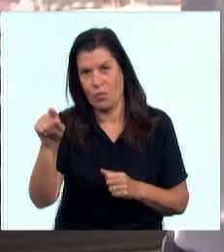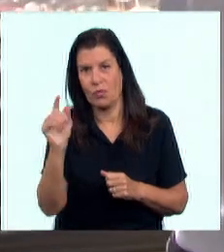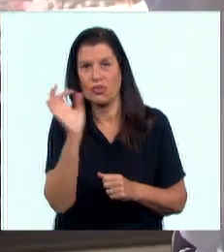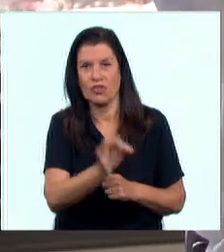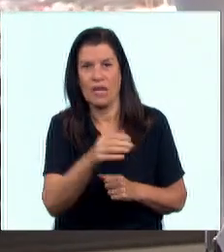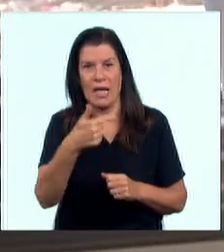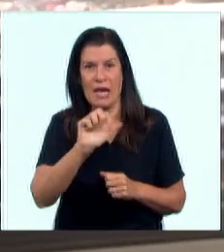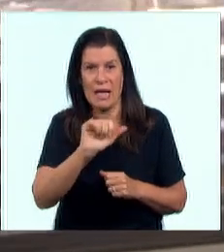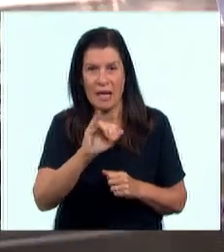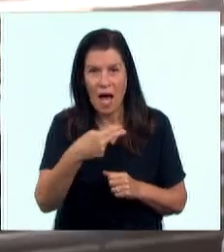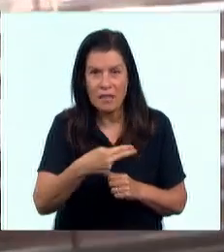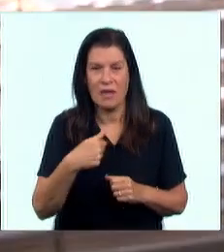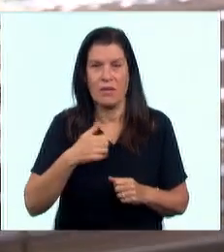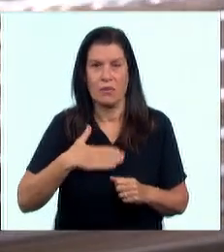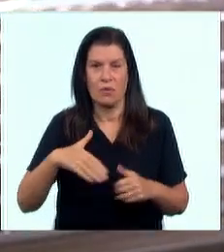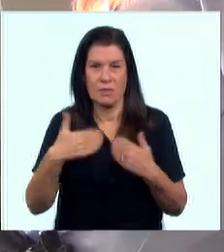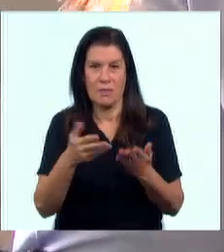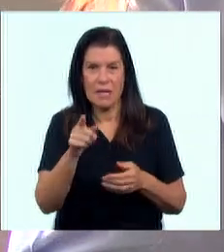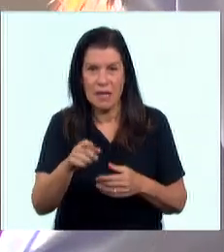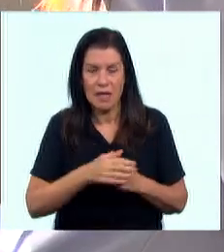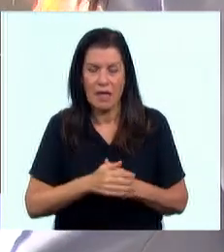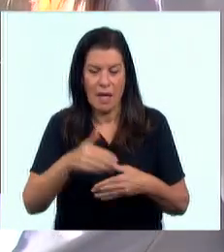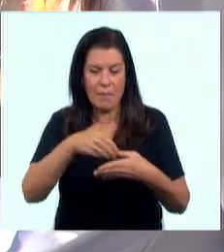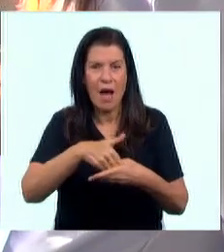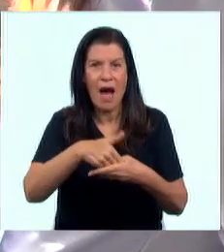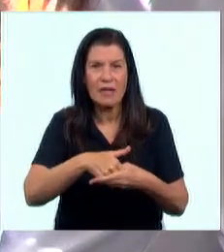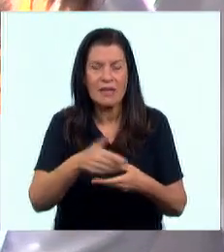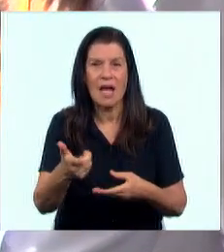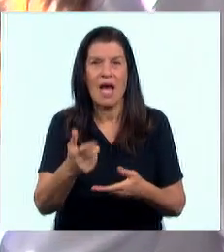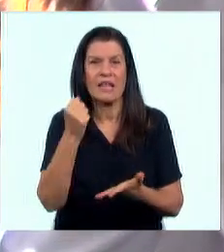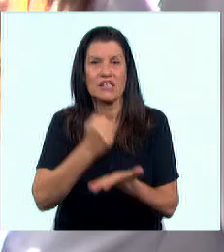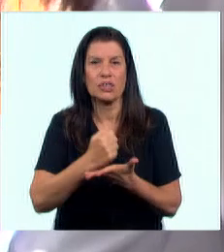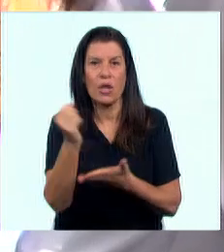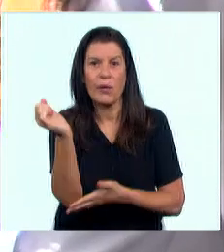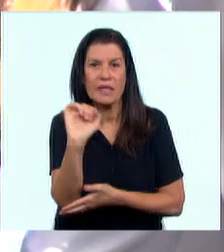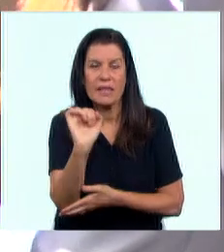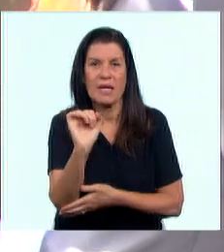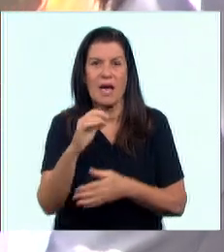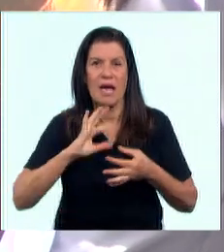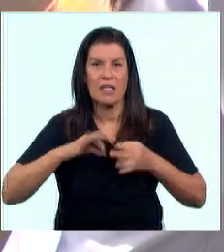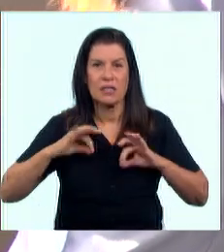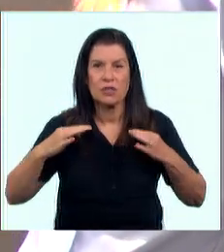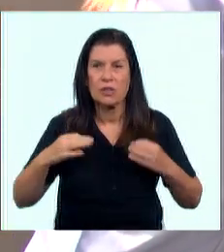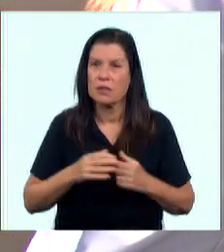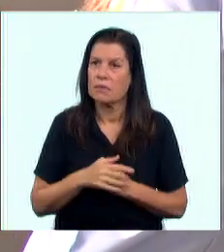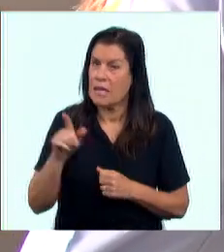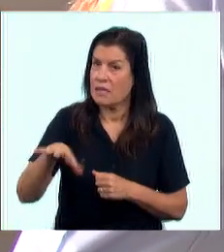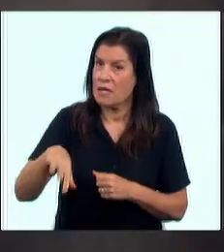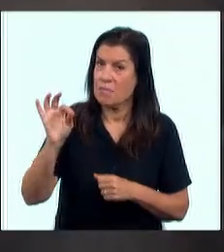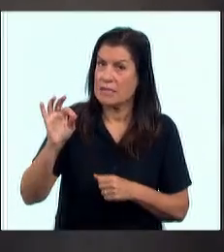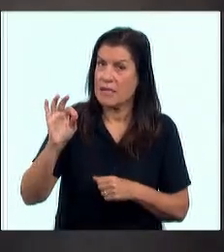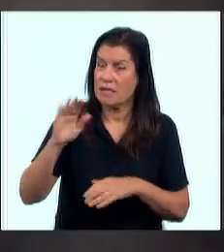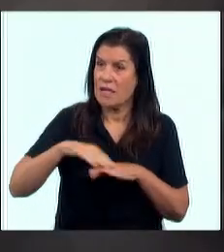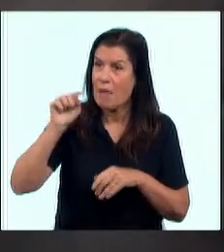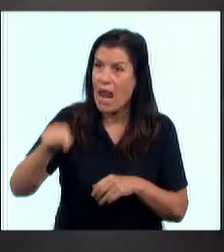אותו. ארנק, רישיון נהיגה, תכשיטים. זה דברים שנמצאו עליה? זה או עליה או לידה.